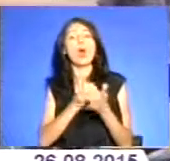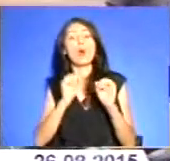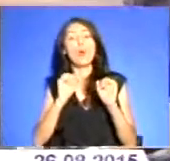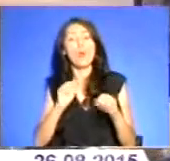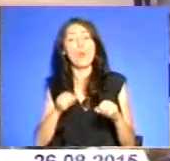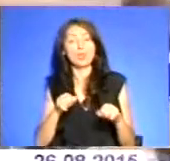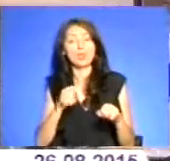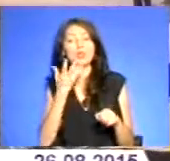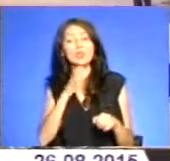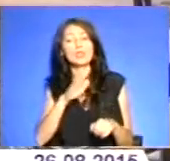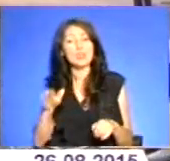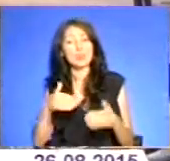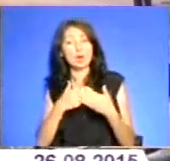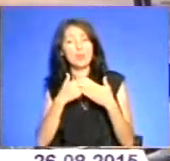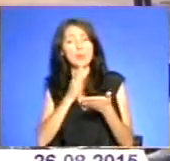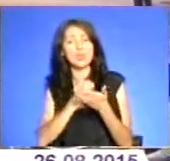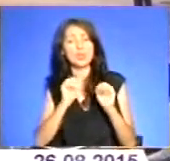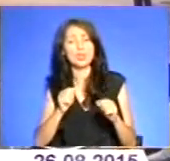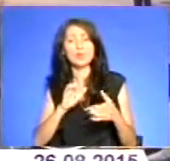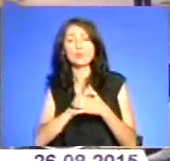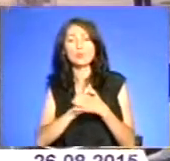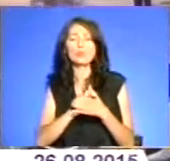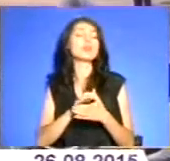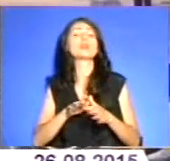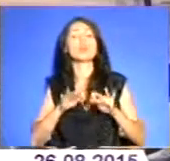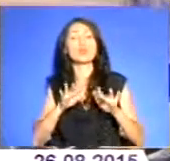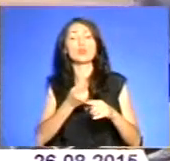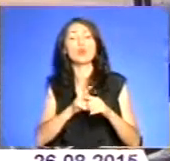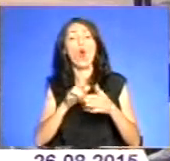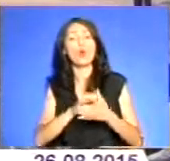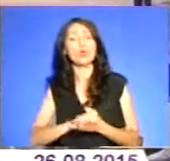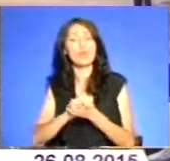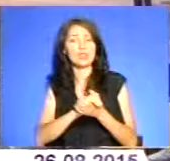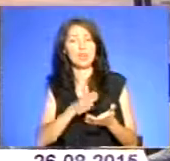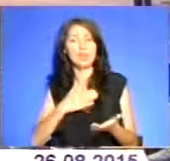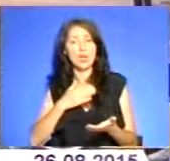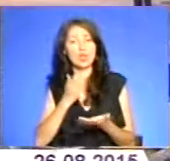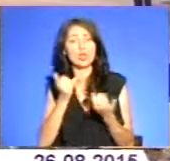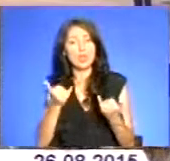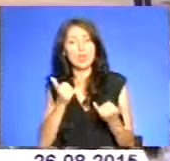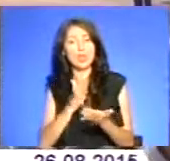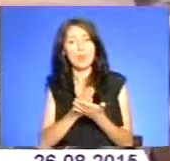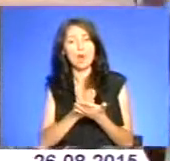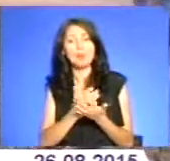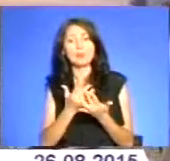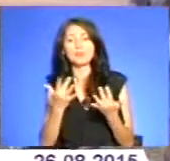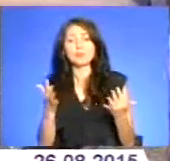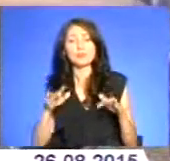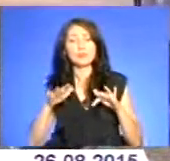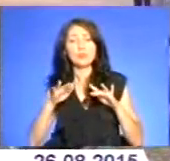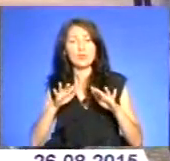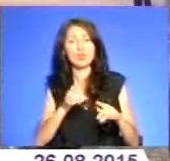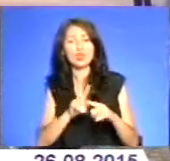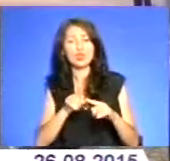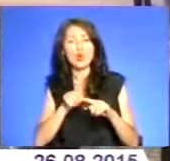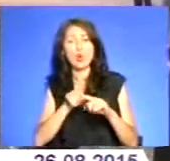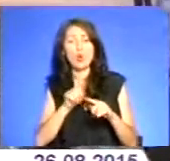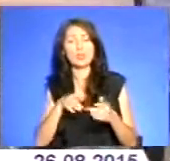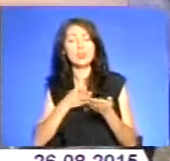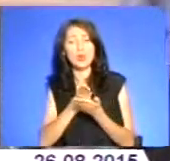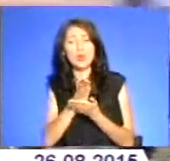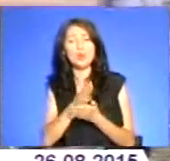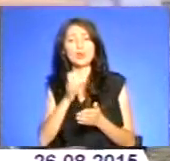Бронзу забрала команда Тернопільської військової частини Національної гвардії України. Гості та учасники змагань оглянули бойову зброю та